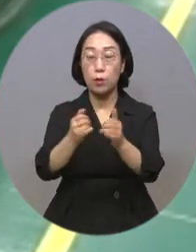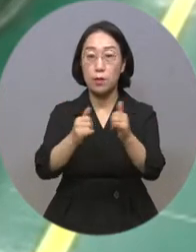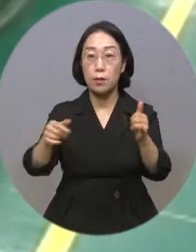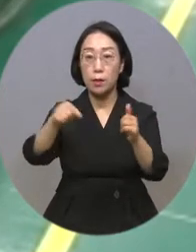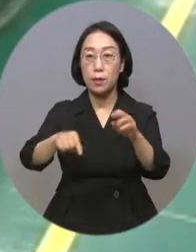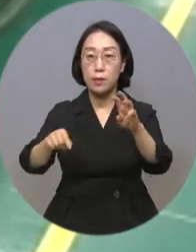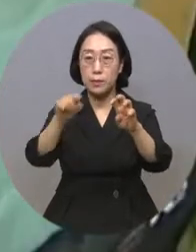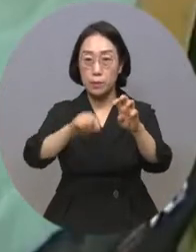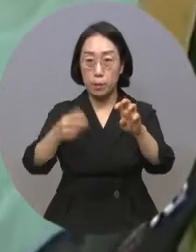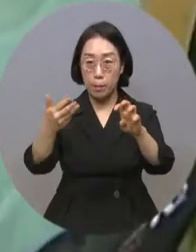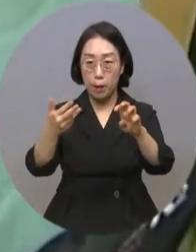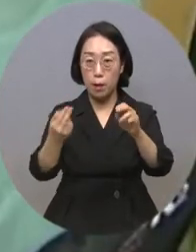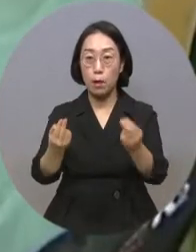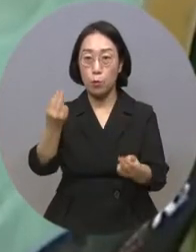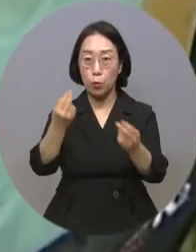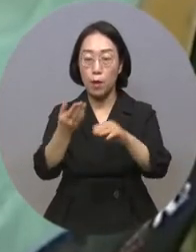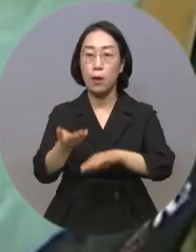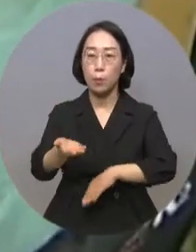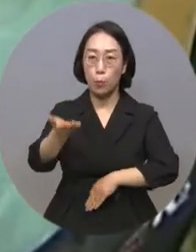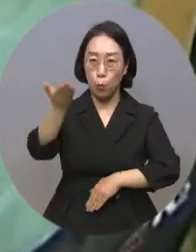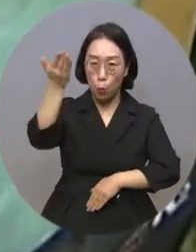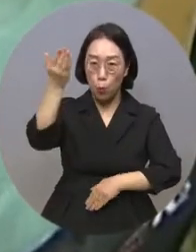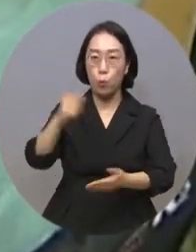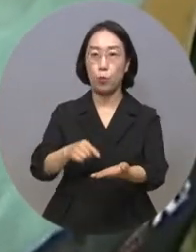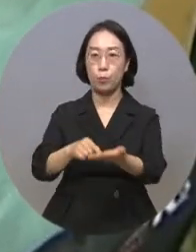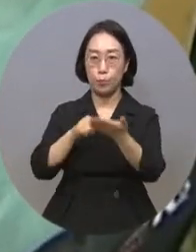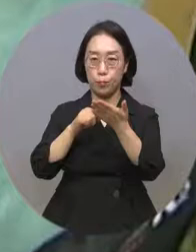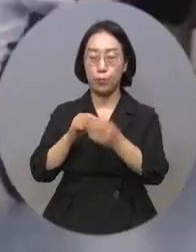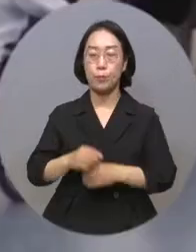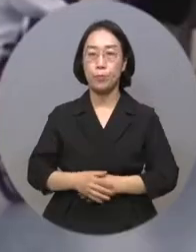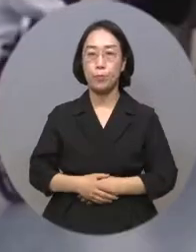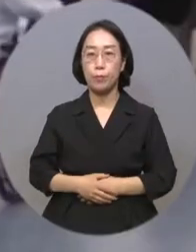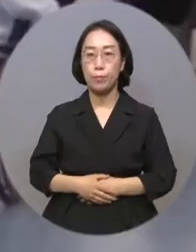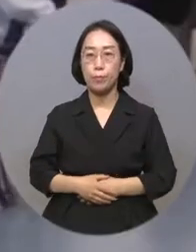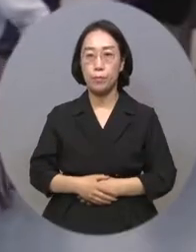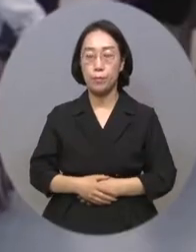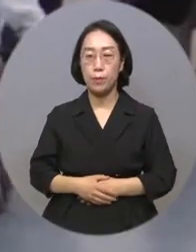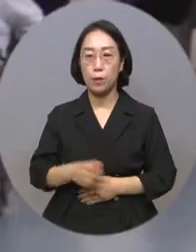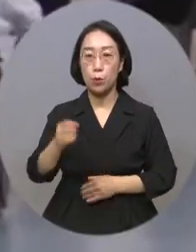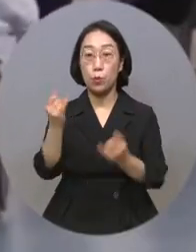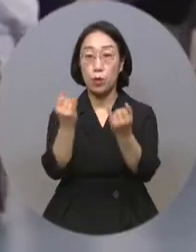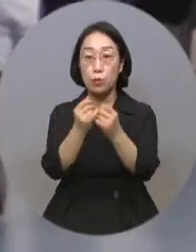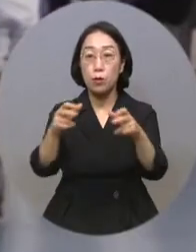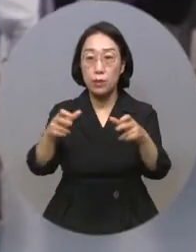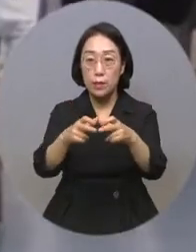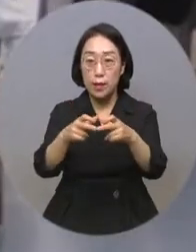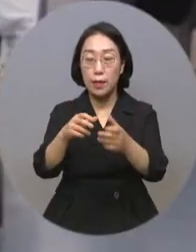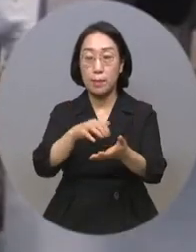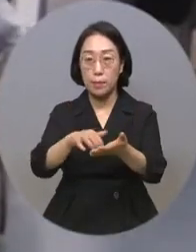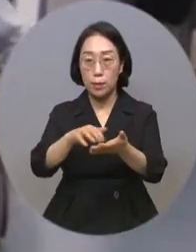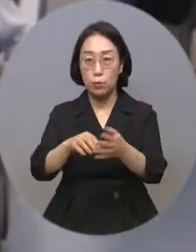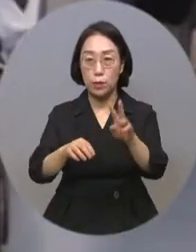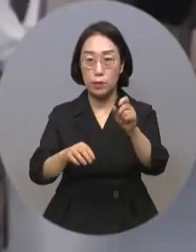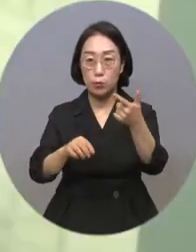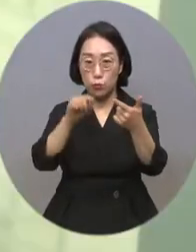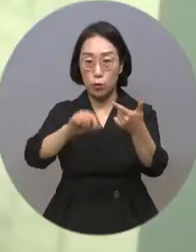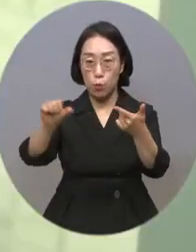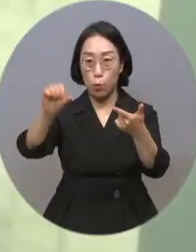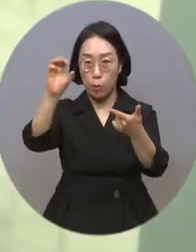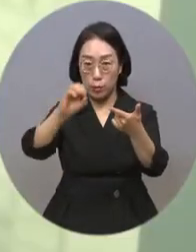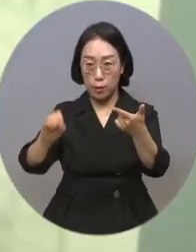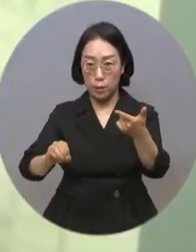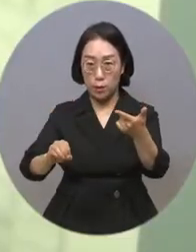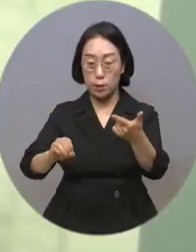비중 30.8%를 상회하는 결과입니다. 또한 여성장애인 비중도 26.5%로